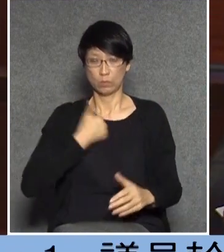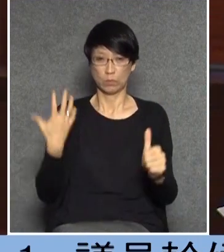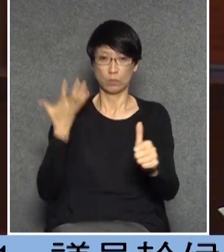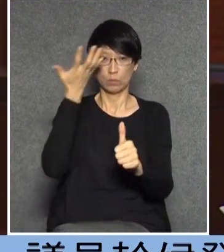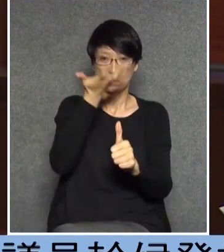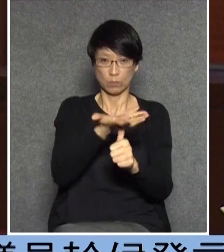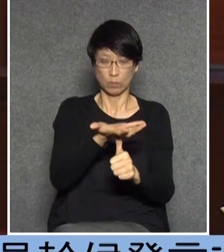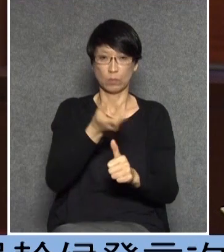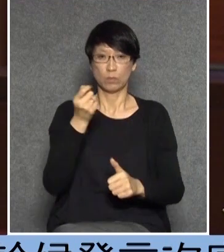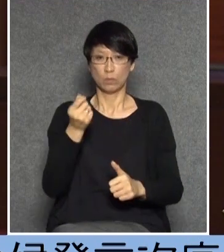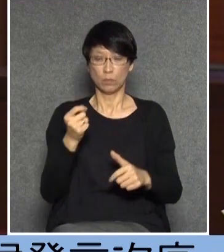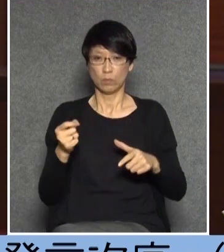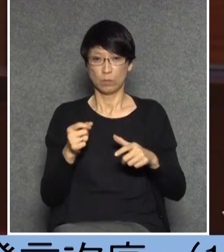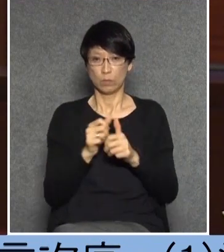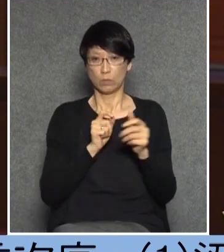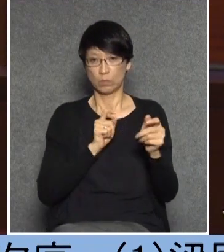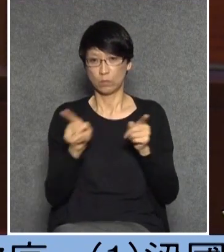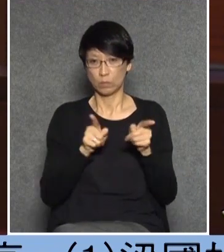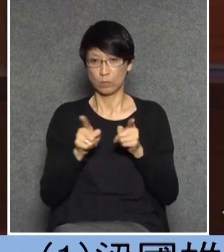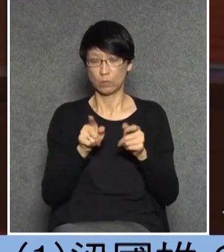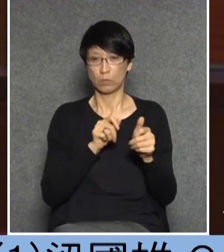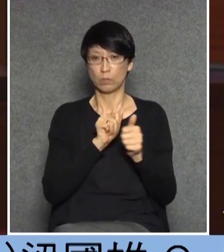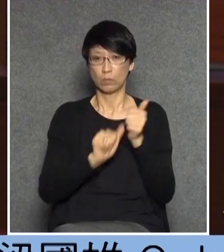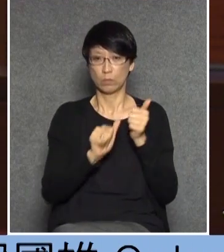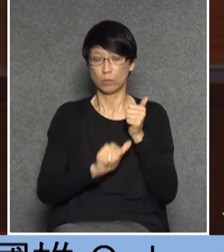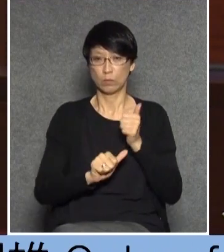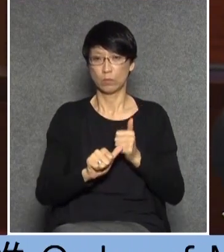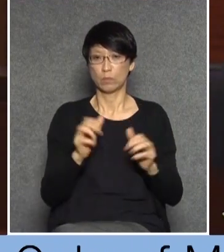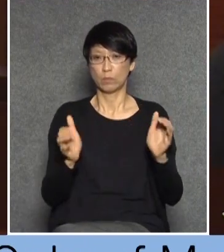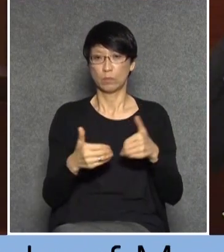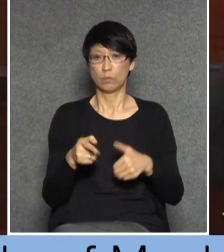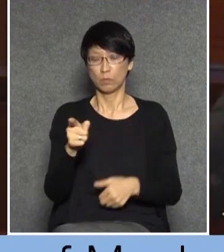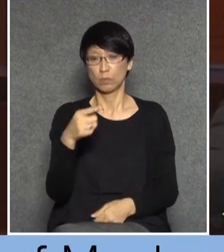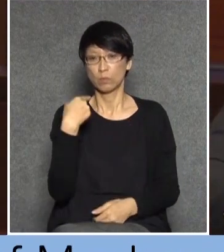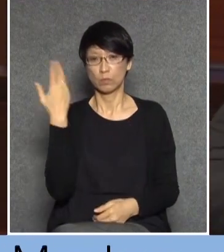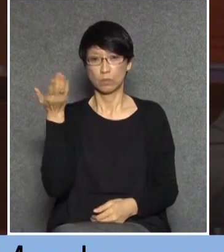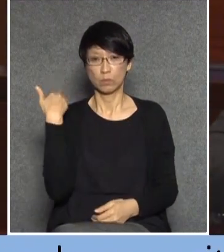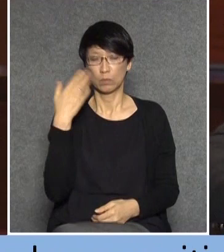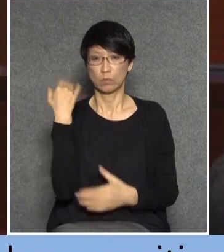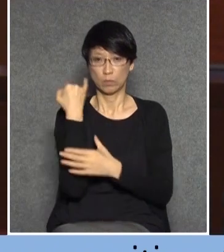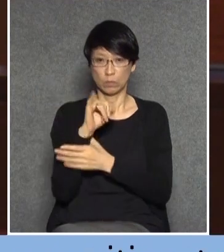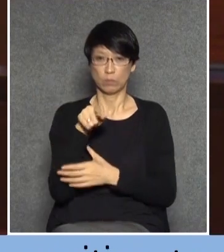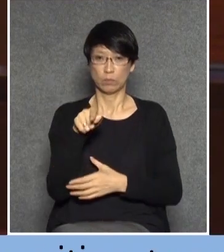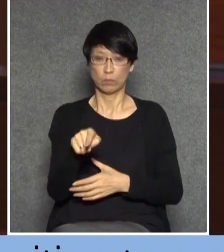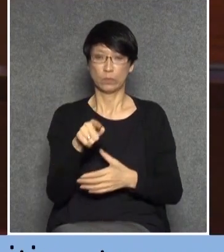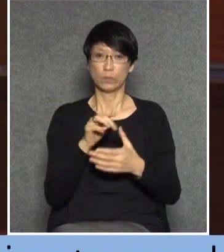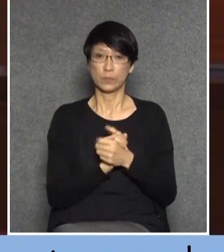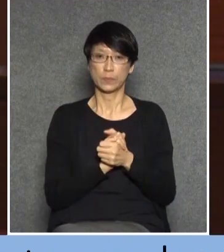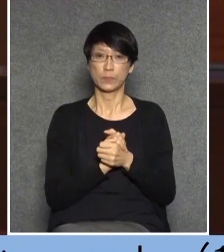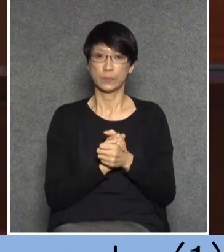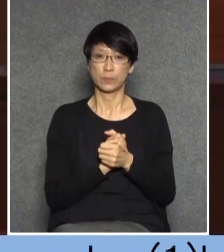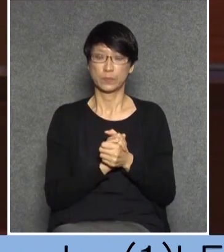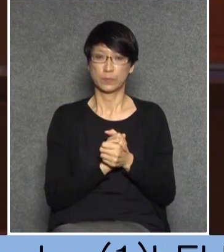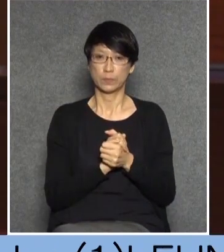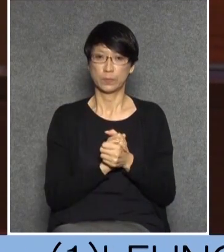被動，如果不加價就有損小股東的利益。這個就是當初我們反對這個所